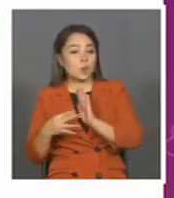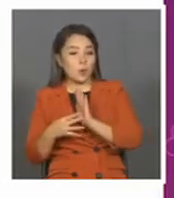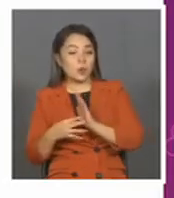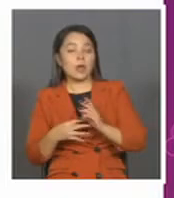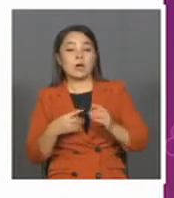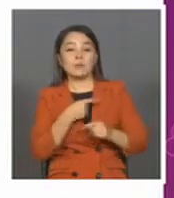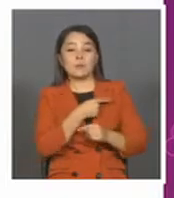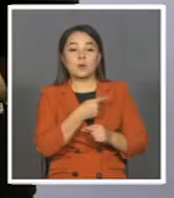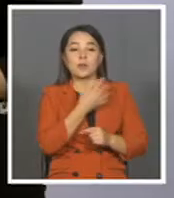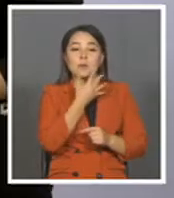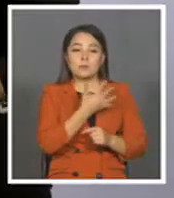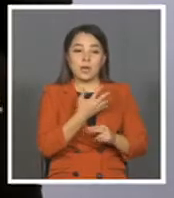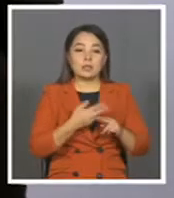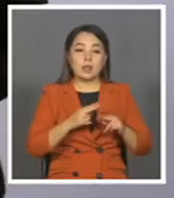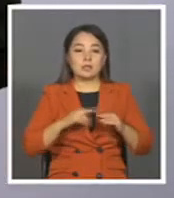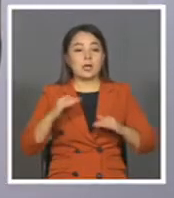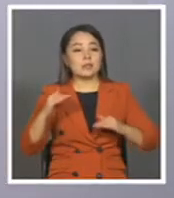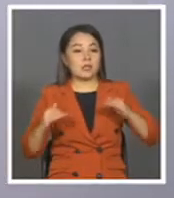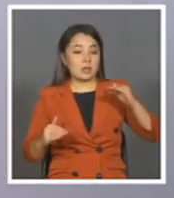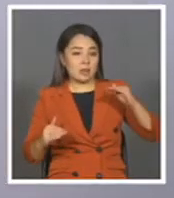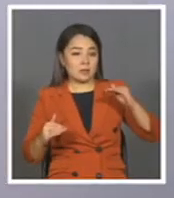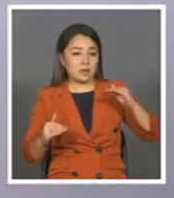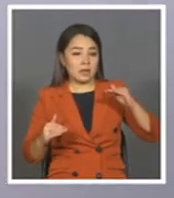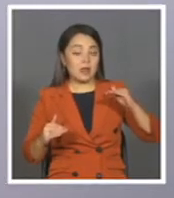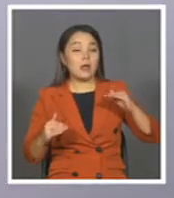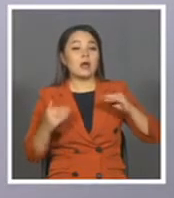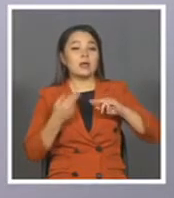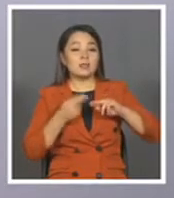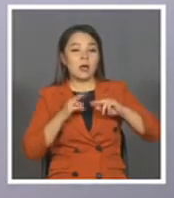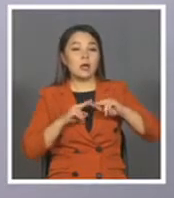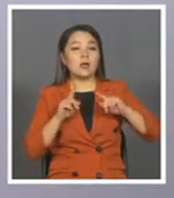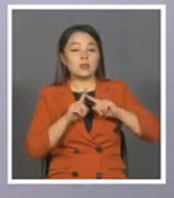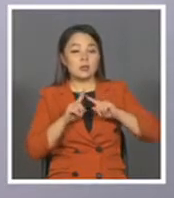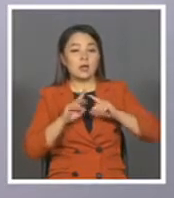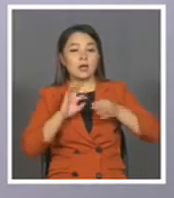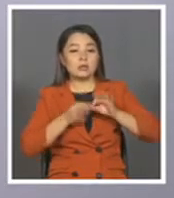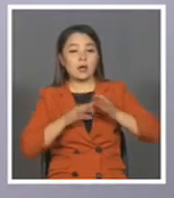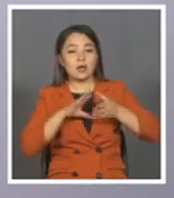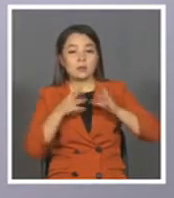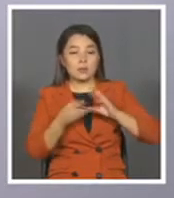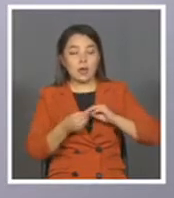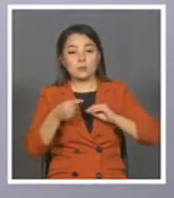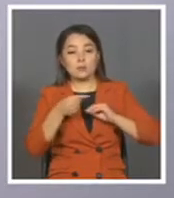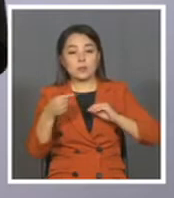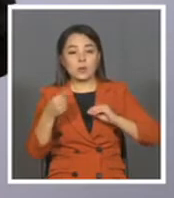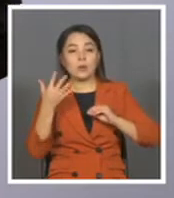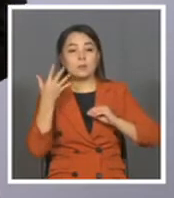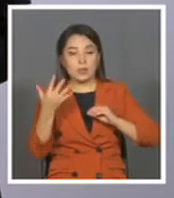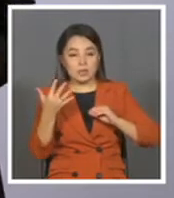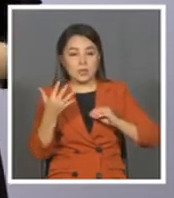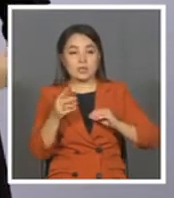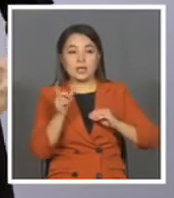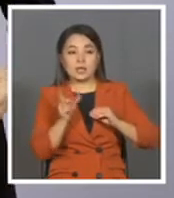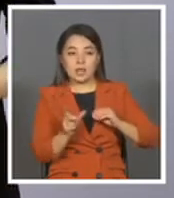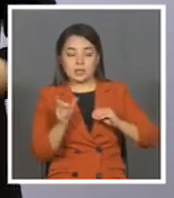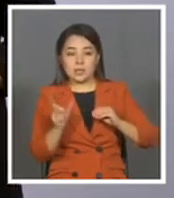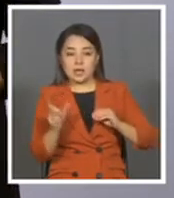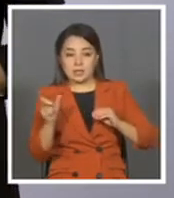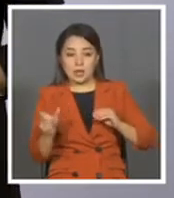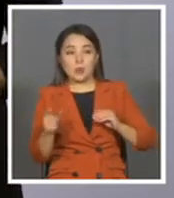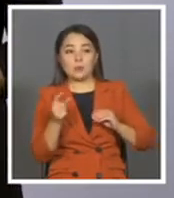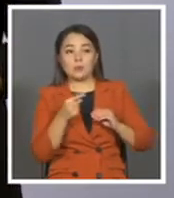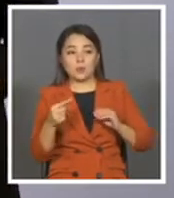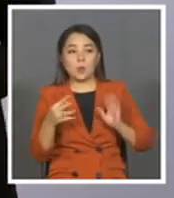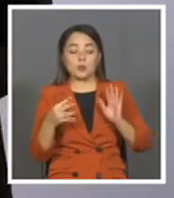түзуде орналастыратын болсақ, минус 9 санын кескіндейміз, және де минус 5 санын кескіндейміз. Енді біз жаңа айтып